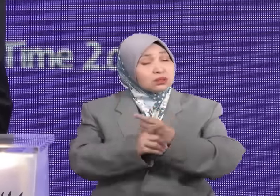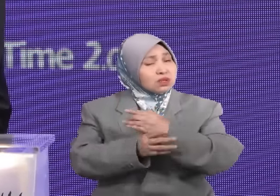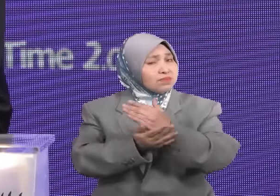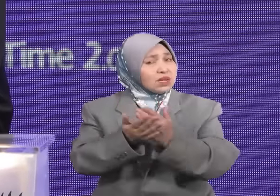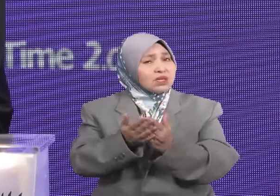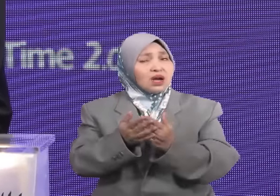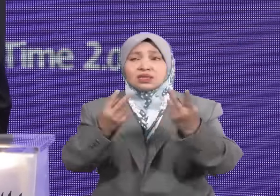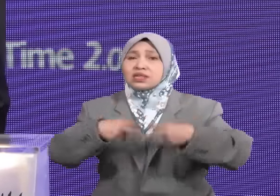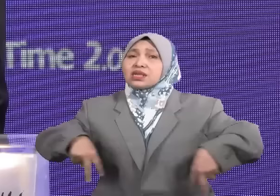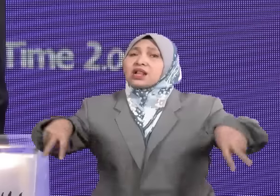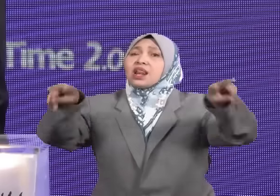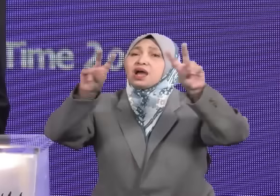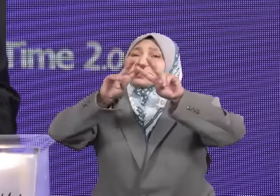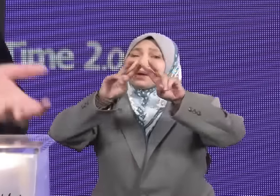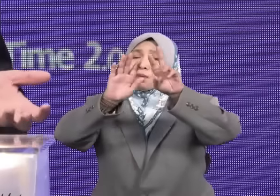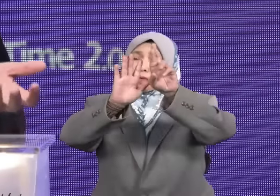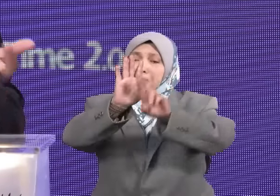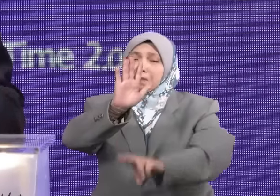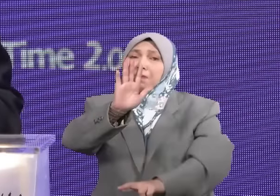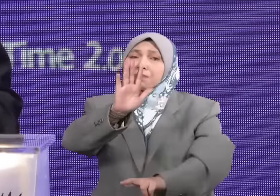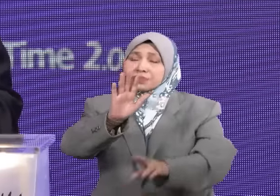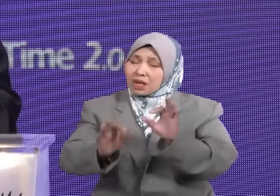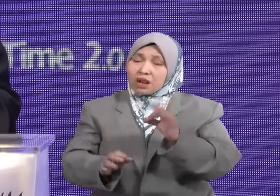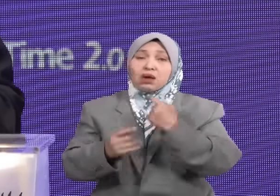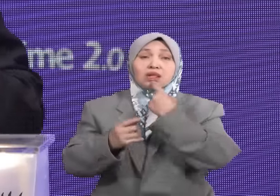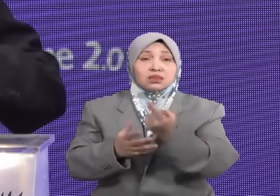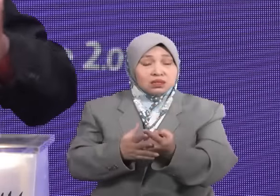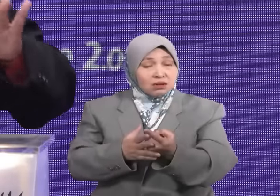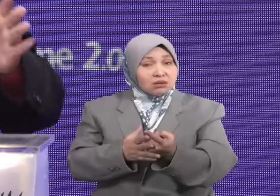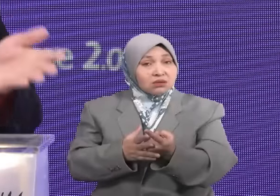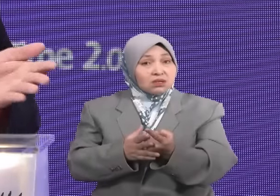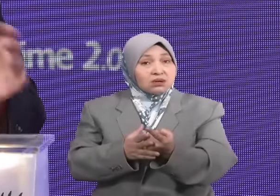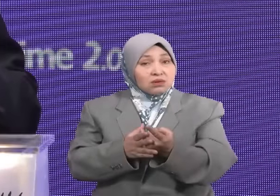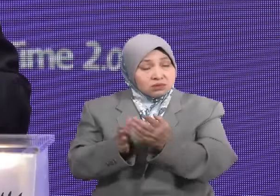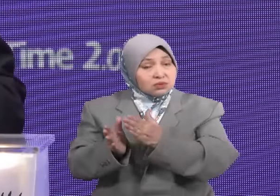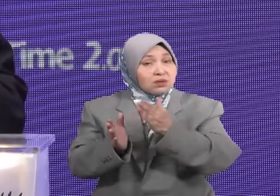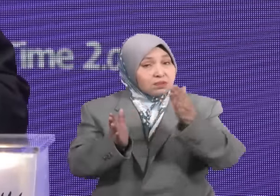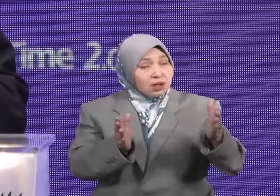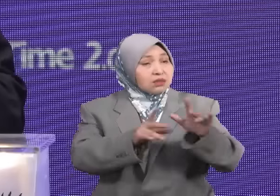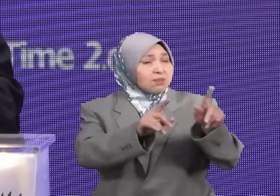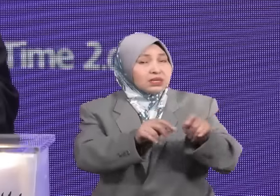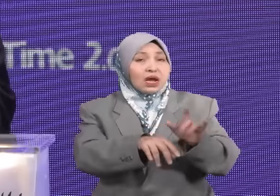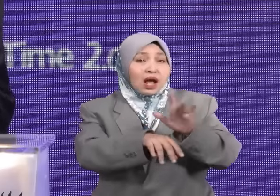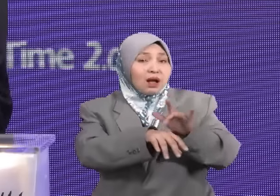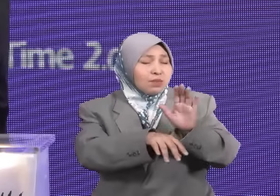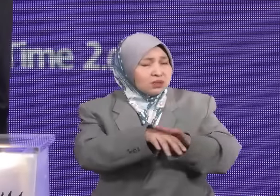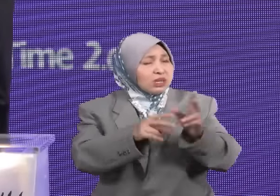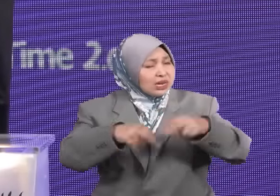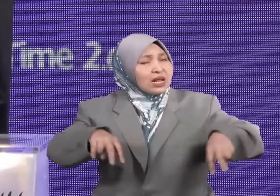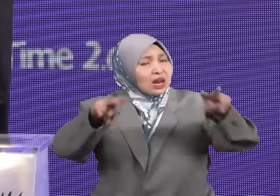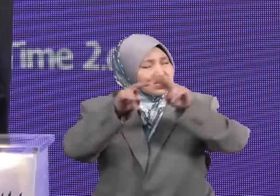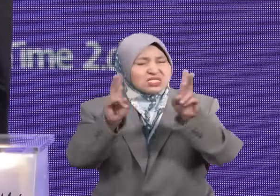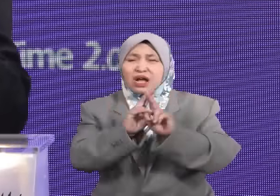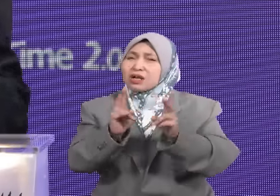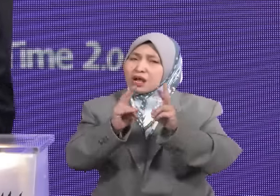yang nilainya amat rendah. Ya, kalau dalam hadis itu kalau katakan apa sebelah kepak nyamuk lebih kurang begitu kan. Nilai dunia ni kalau dia amat